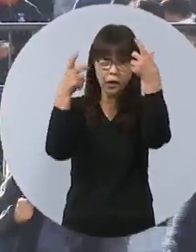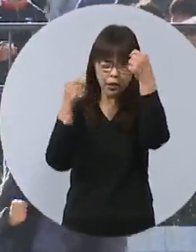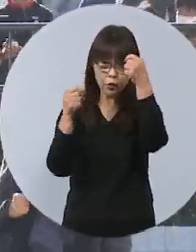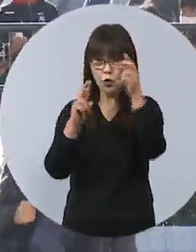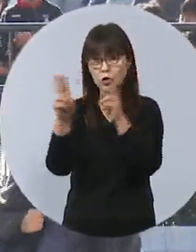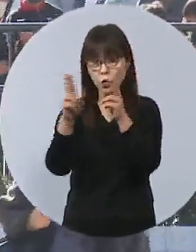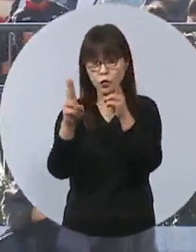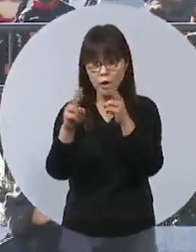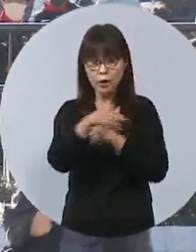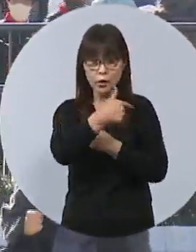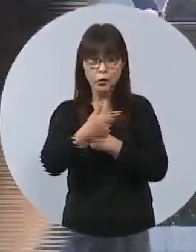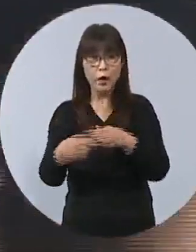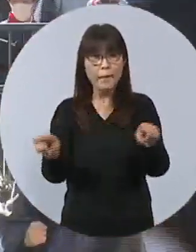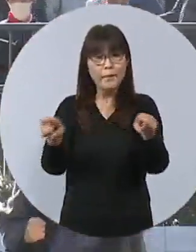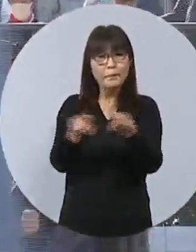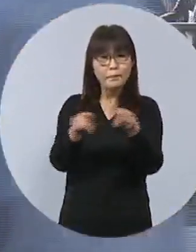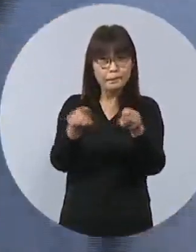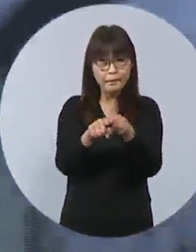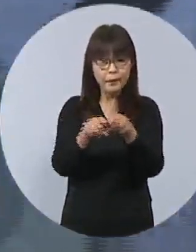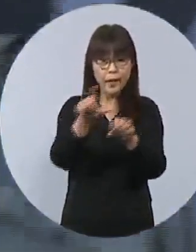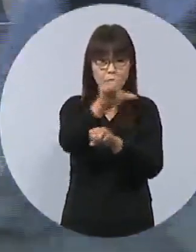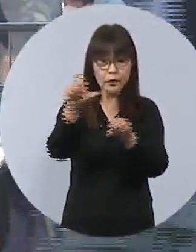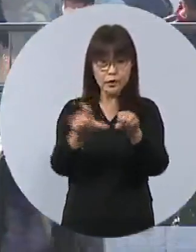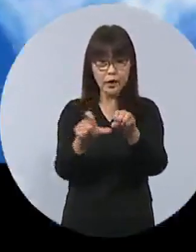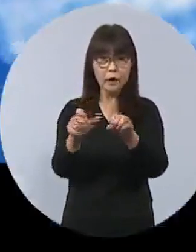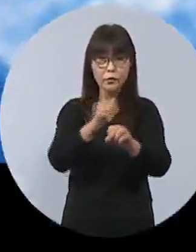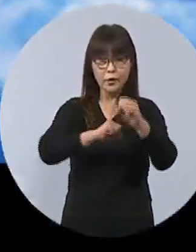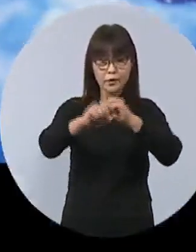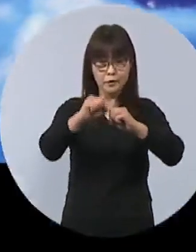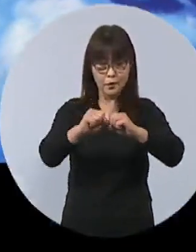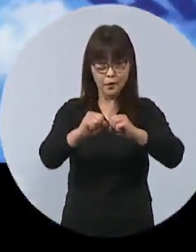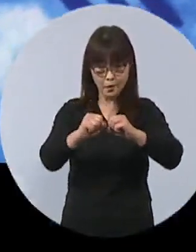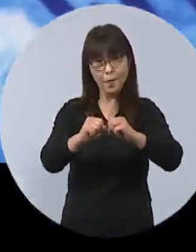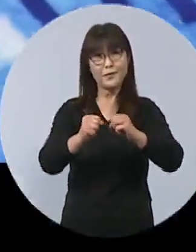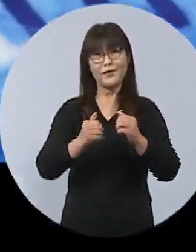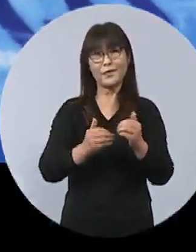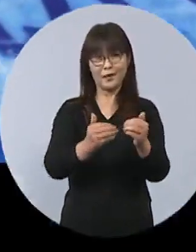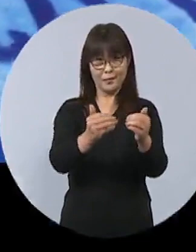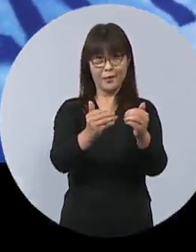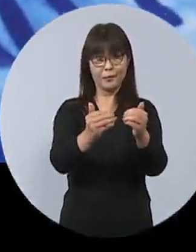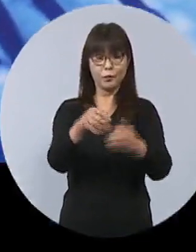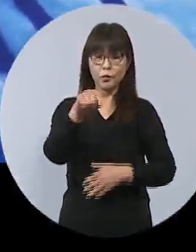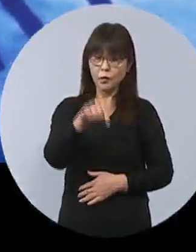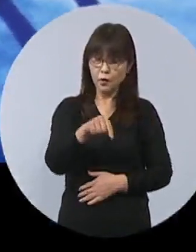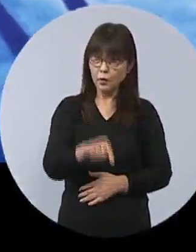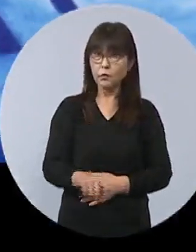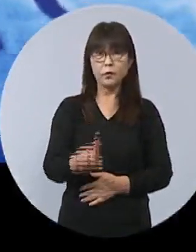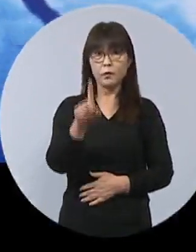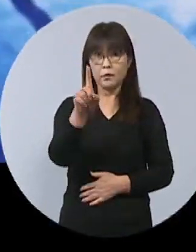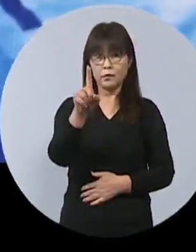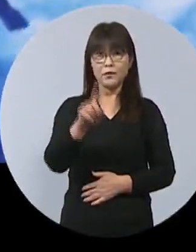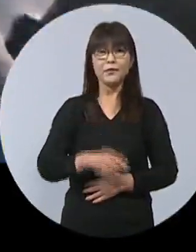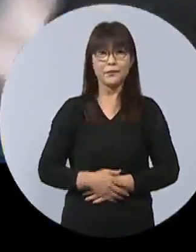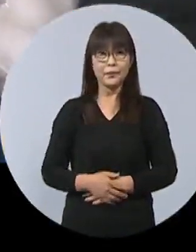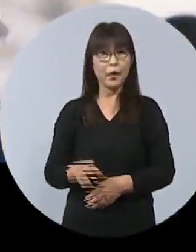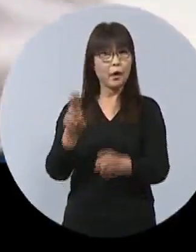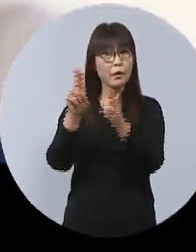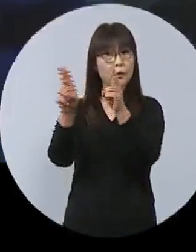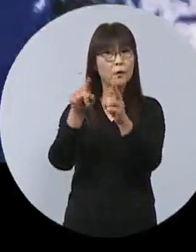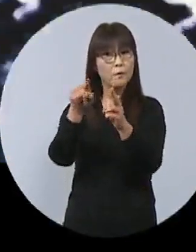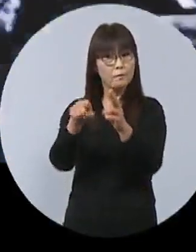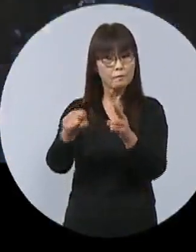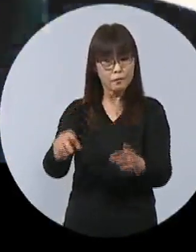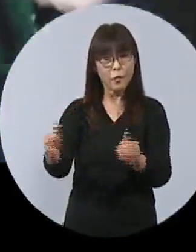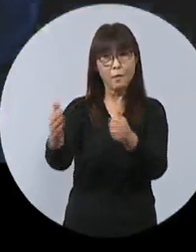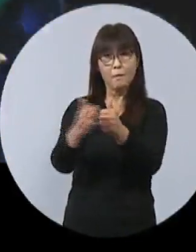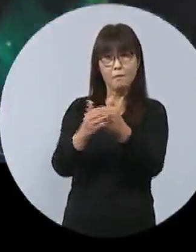ながら SDGs の取り組みを進めています。その取り組みの一つとして、企業などとの協力の